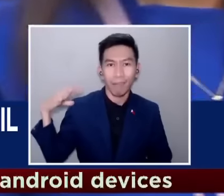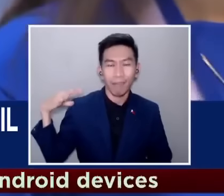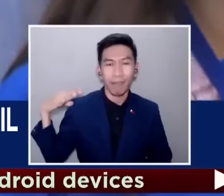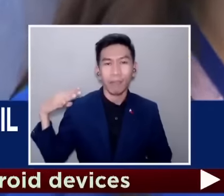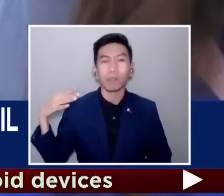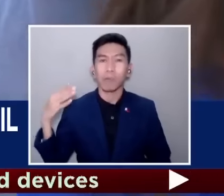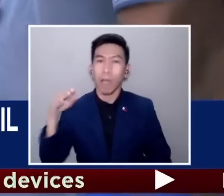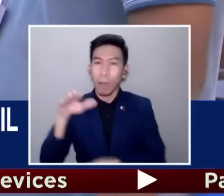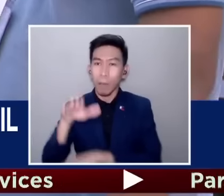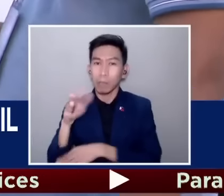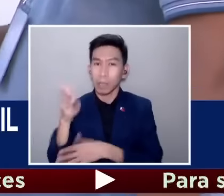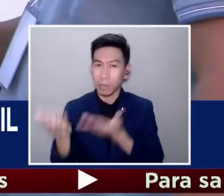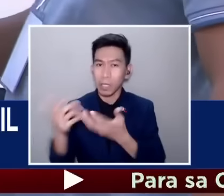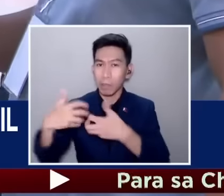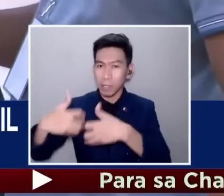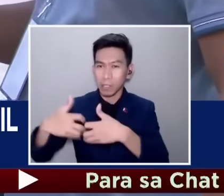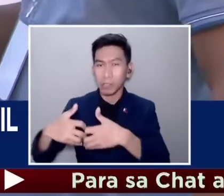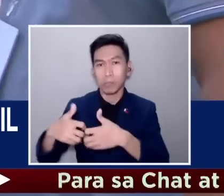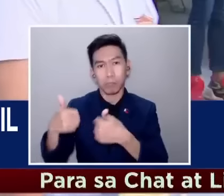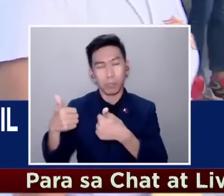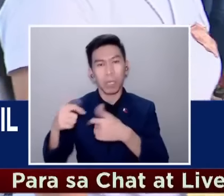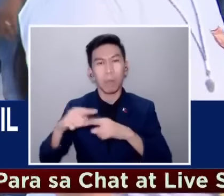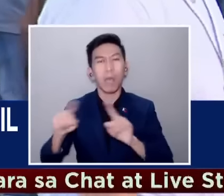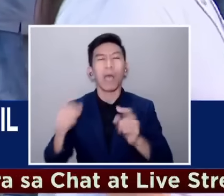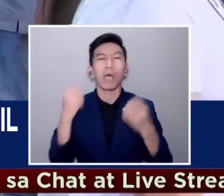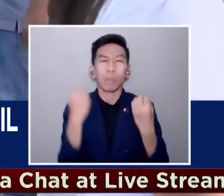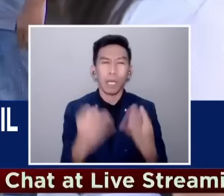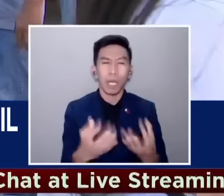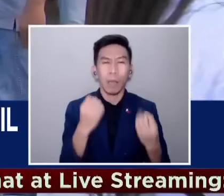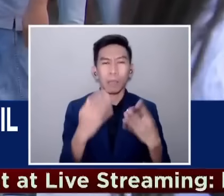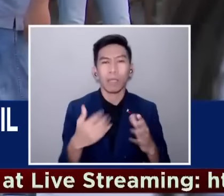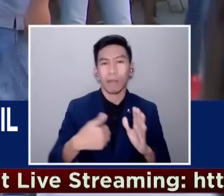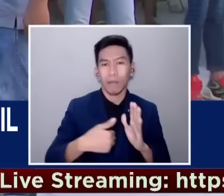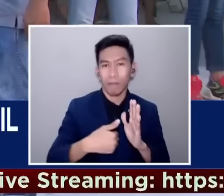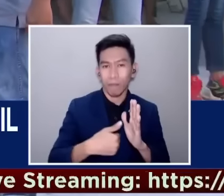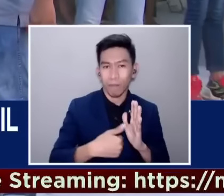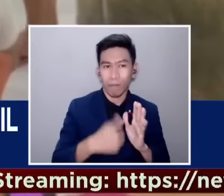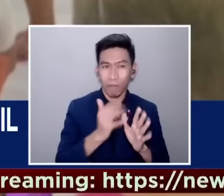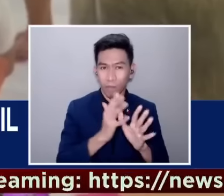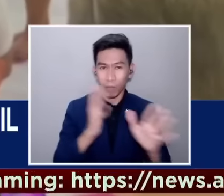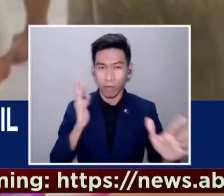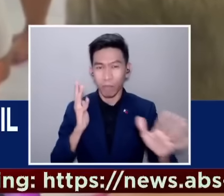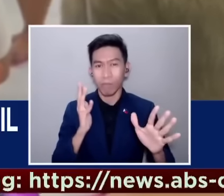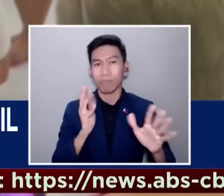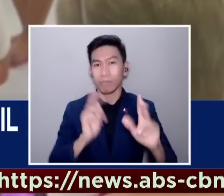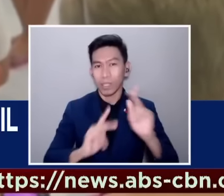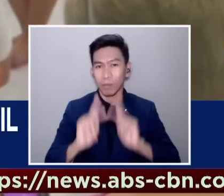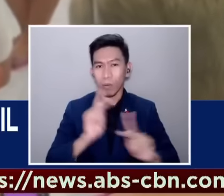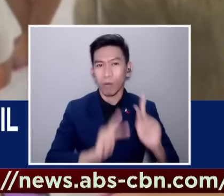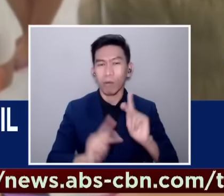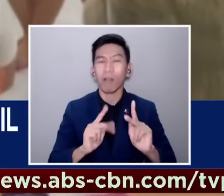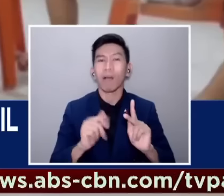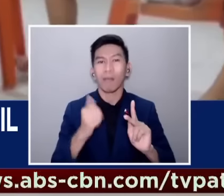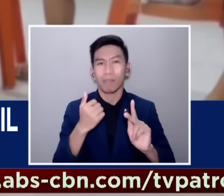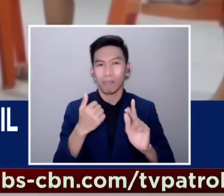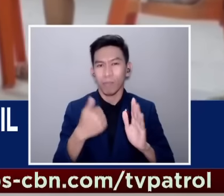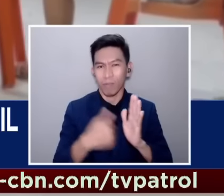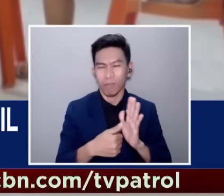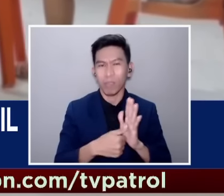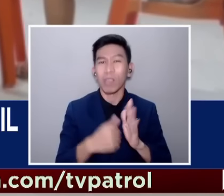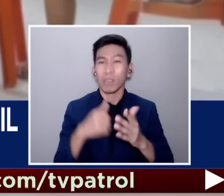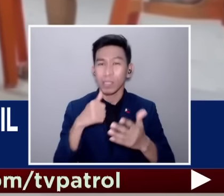pero marami yung bumoto na kaninang umaga pa lang dahil sayang naman daw yung kanilang pagpila ng matagal at yung iba ay papasok pa nga rin daw sa